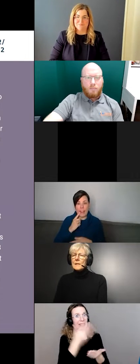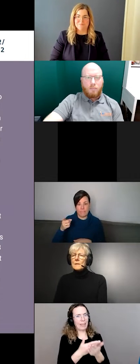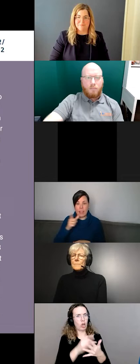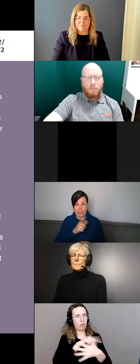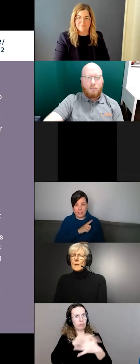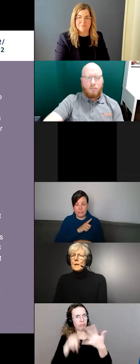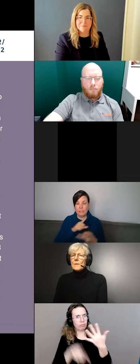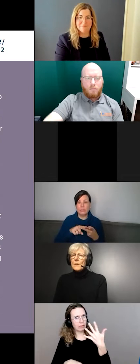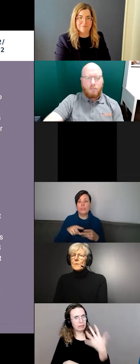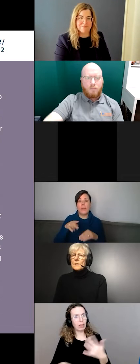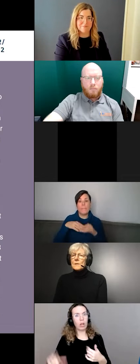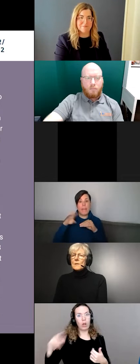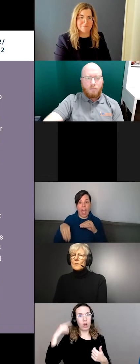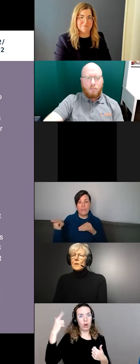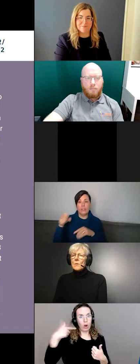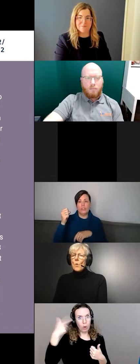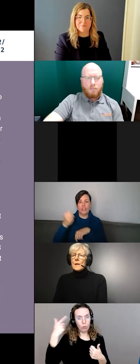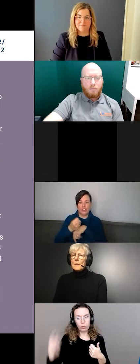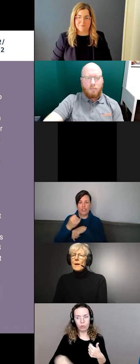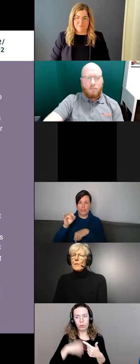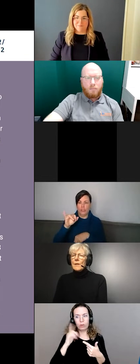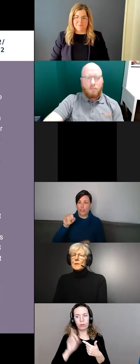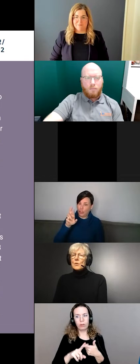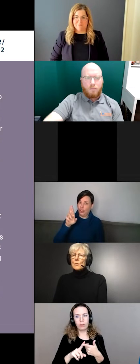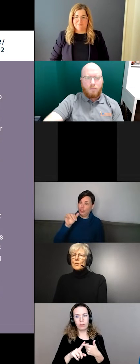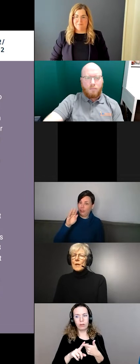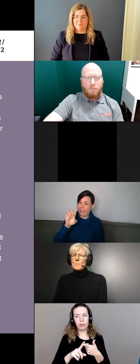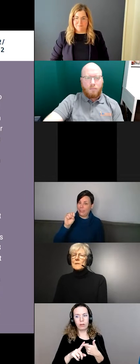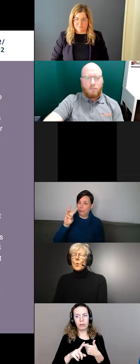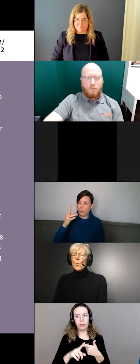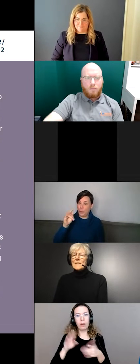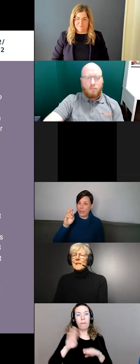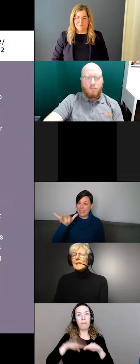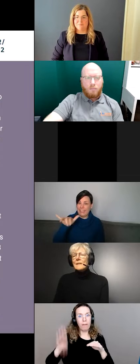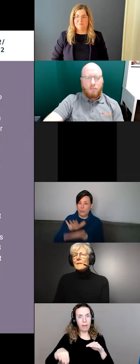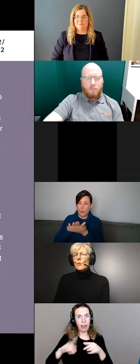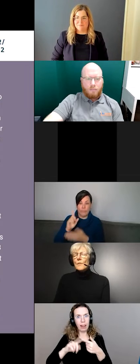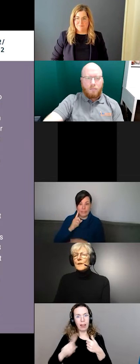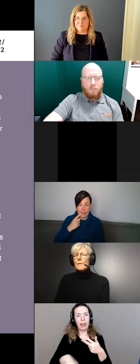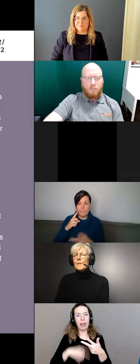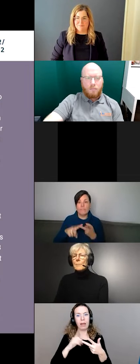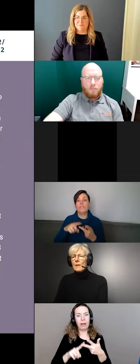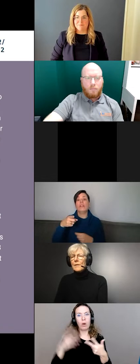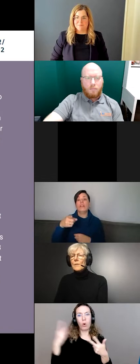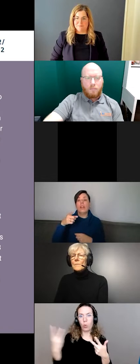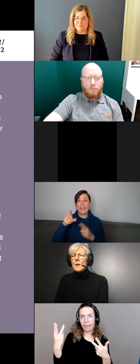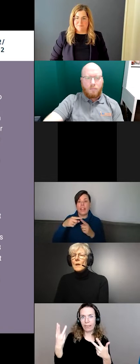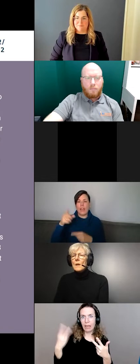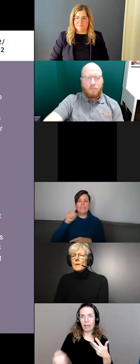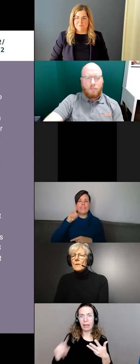Il y a des écoles, il y a cinq écoles à Londres. Il y en a une à